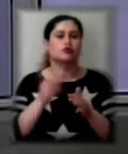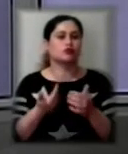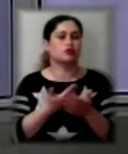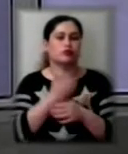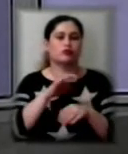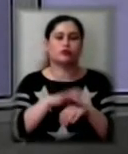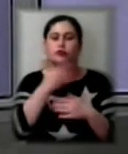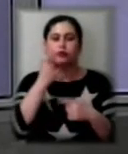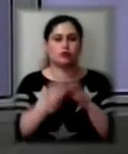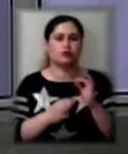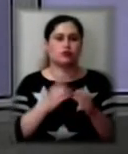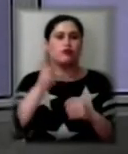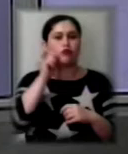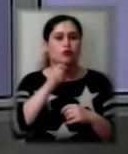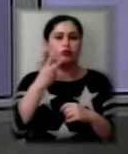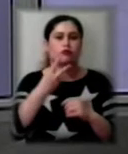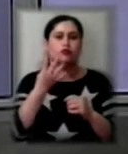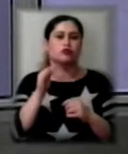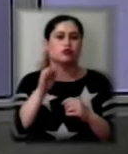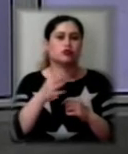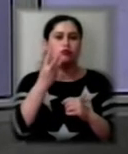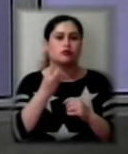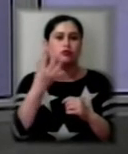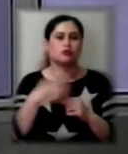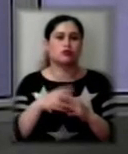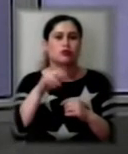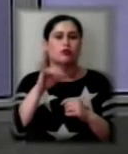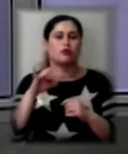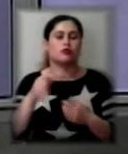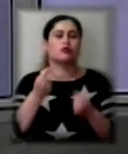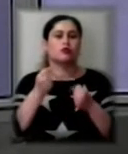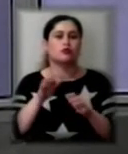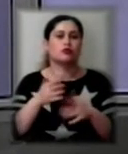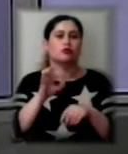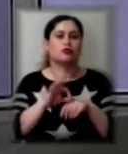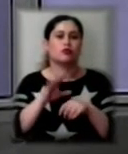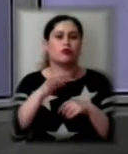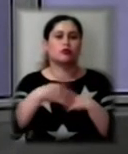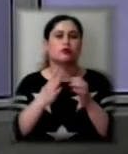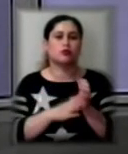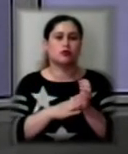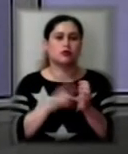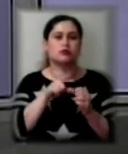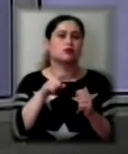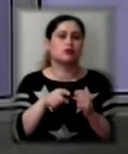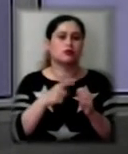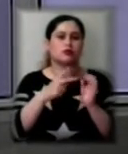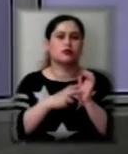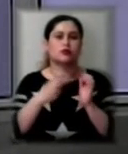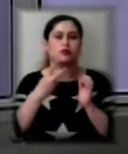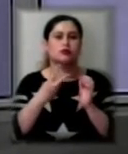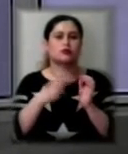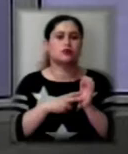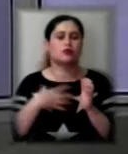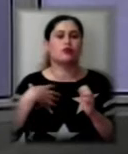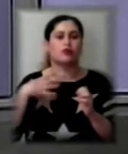В Україні 24 340 лабораторно підтверджених випадків COVID-19, з них 727 пацієнтів